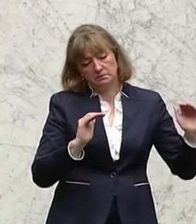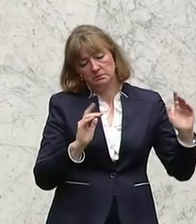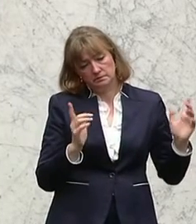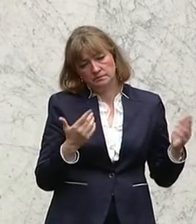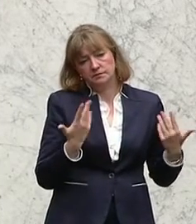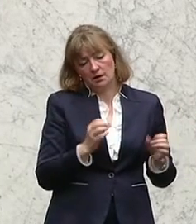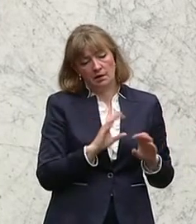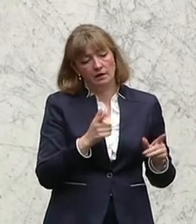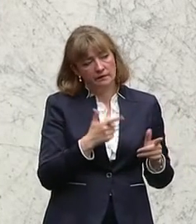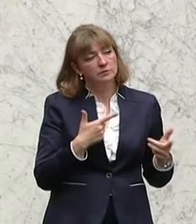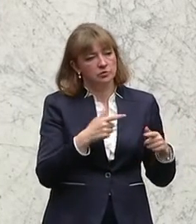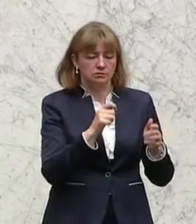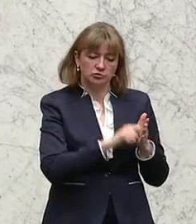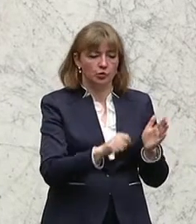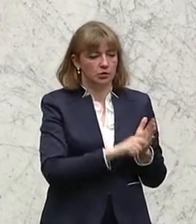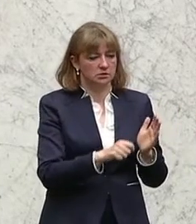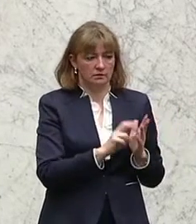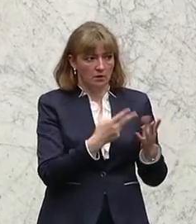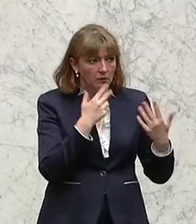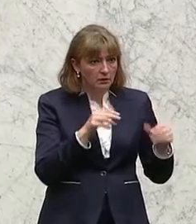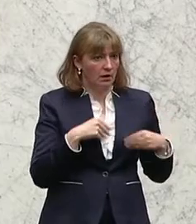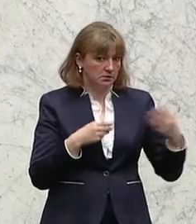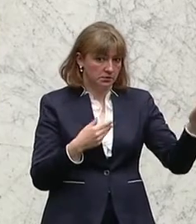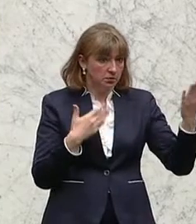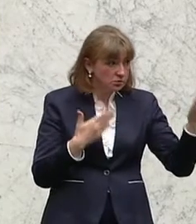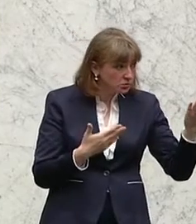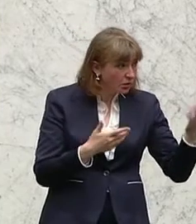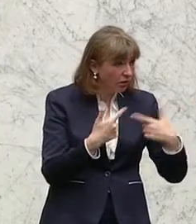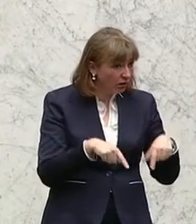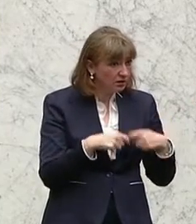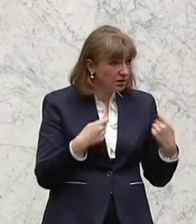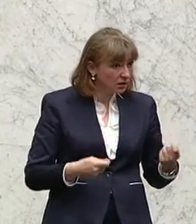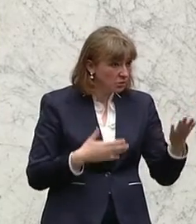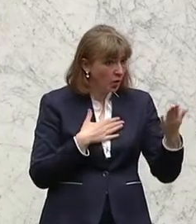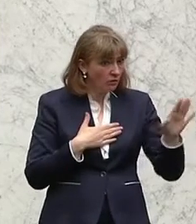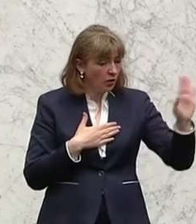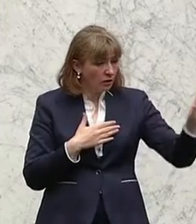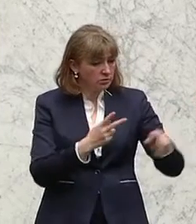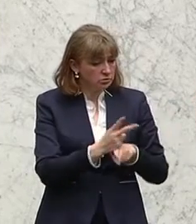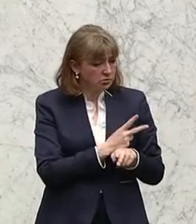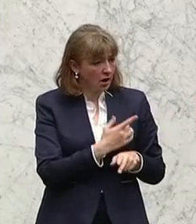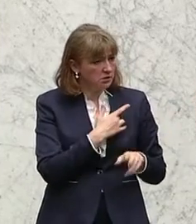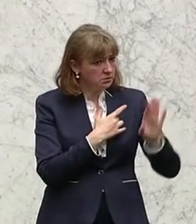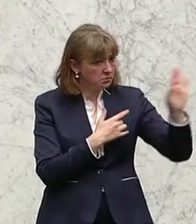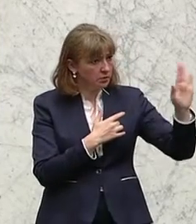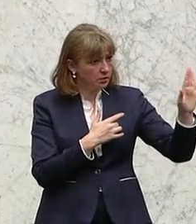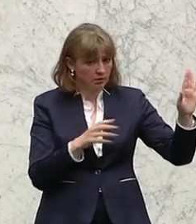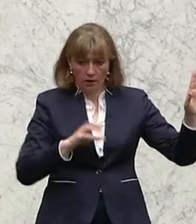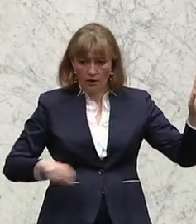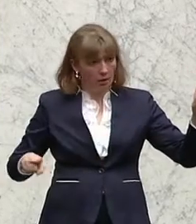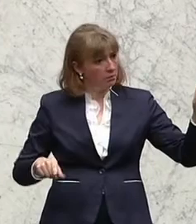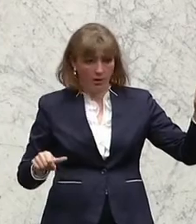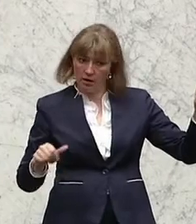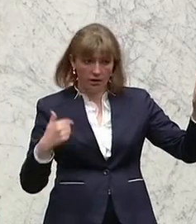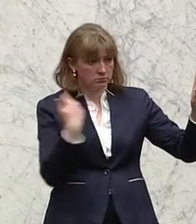Raum stellen müssen, dass wir diese massiv kürzen werden, weil es nicht akzeptabel ist, dass es Länder gibt, die, obwohl ihre Staatsangehörigen in Europa kein